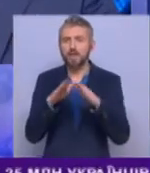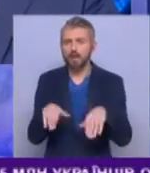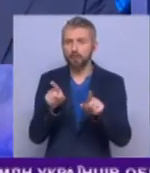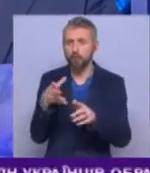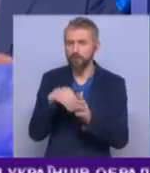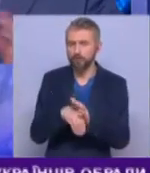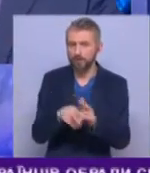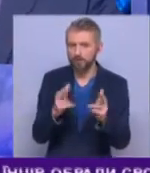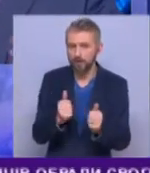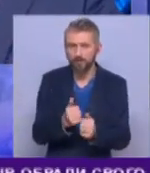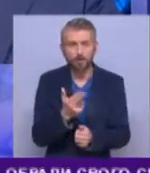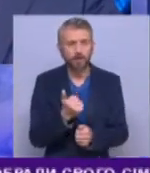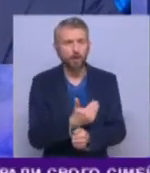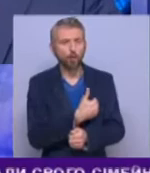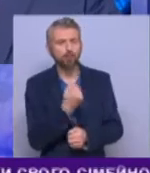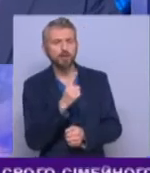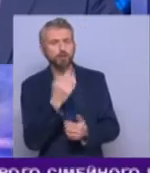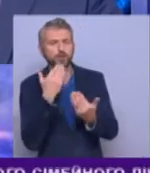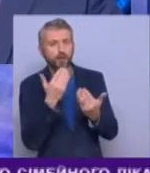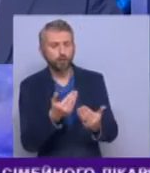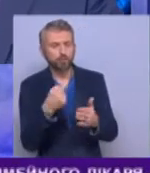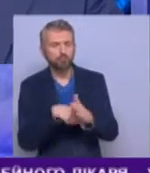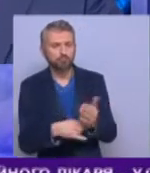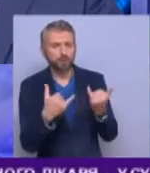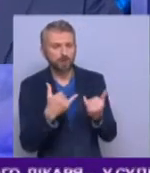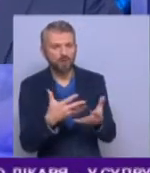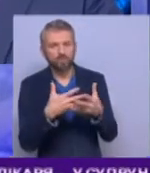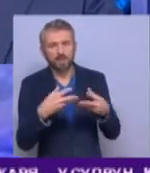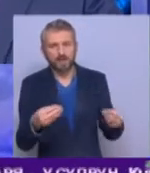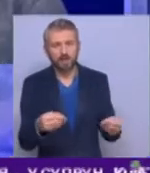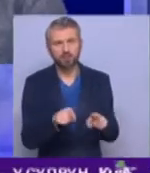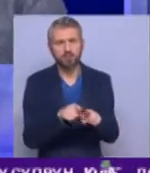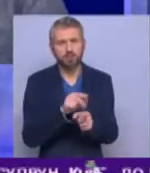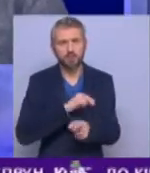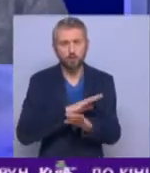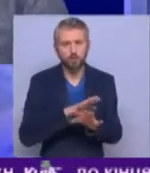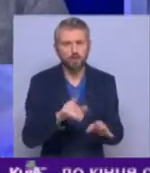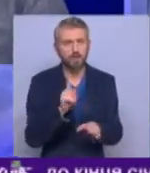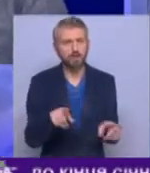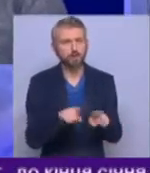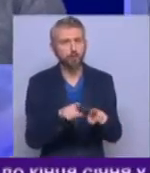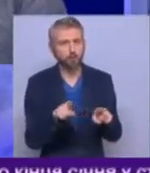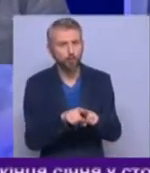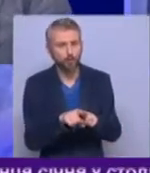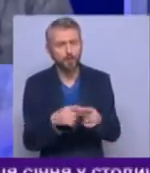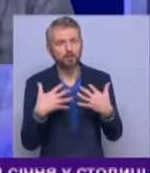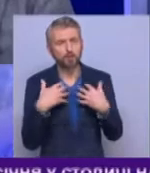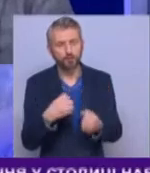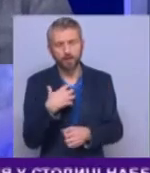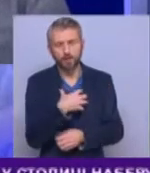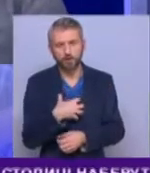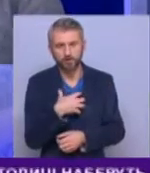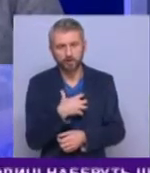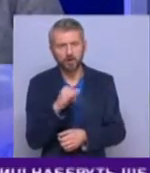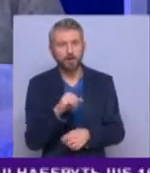тому числі, так? Да? Ви... Хочу єдине, що звернутися, оскільки дійсно зараз іде відлига, як би не працювали, але все одно здоров'я важливіше.